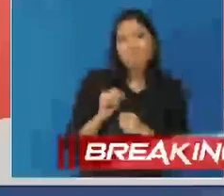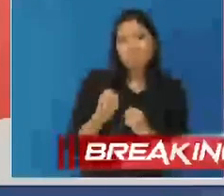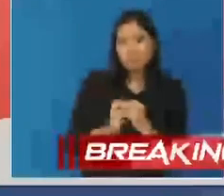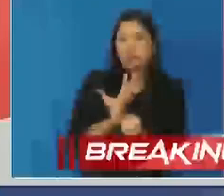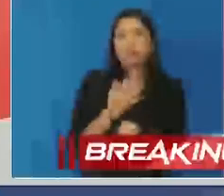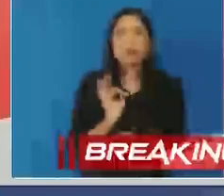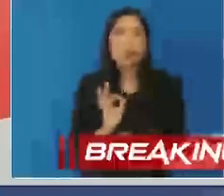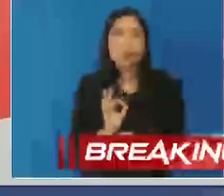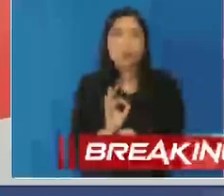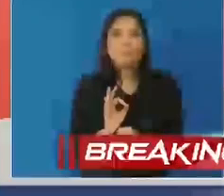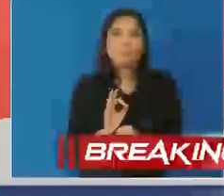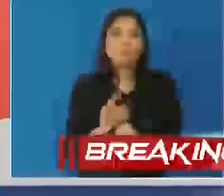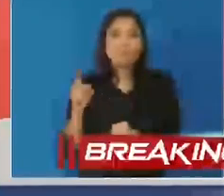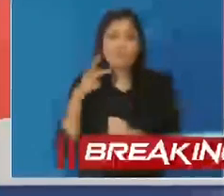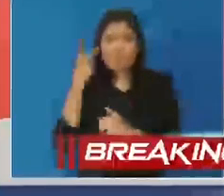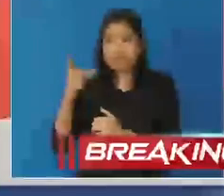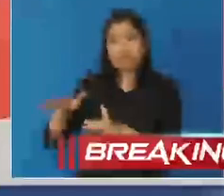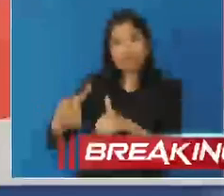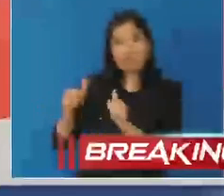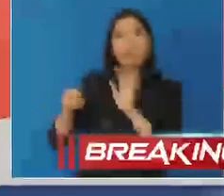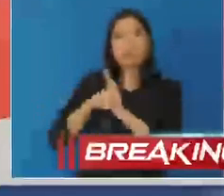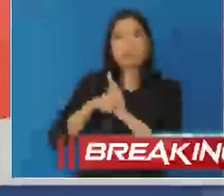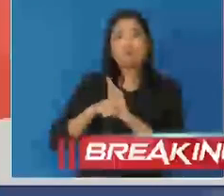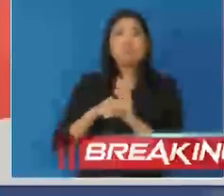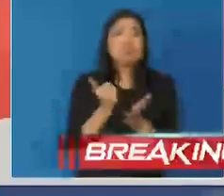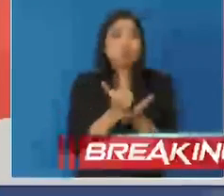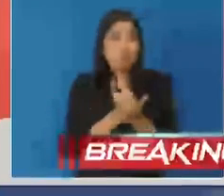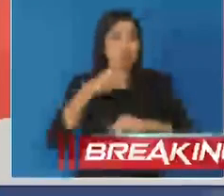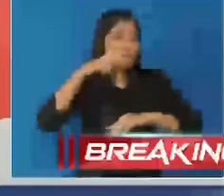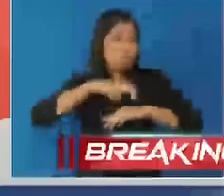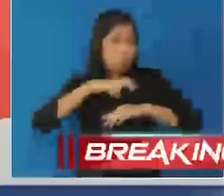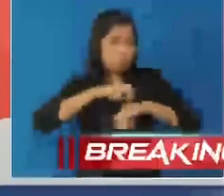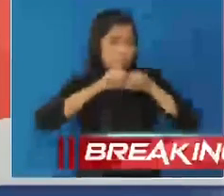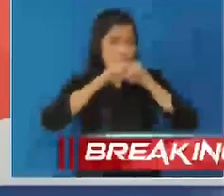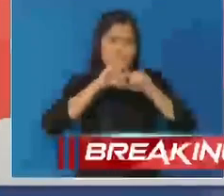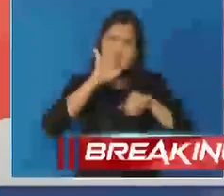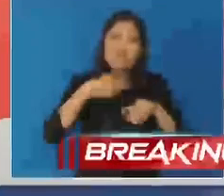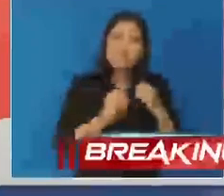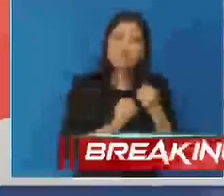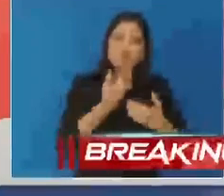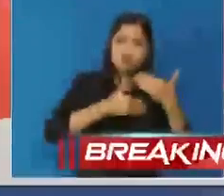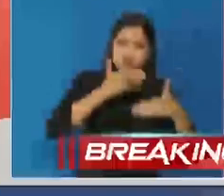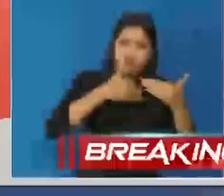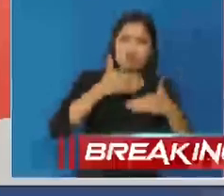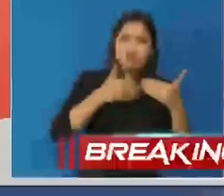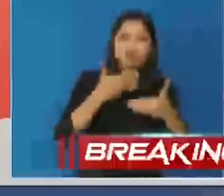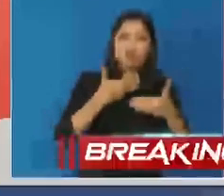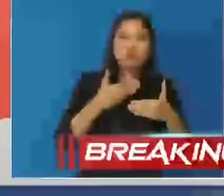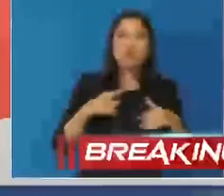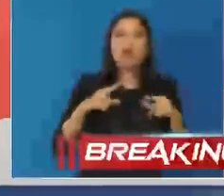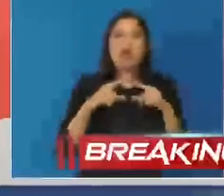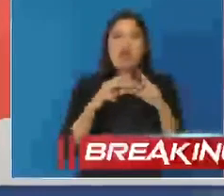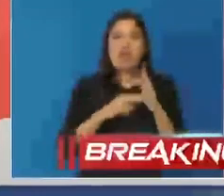negatif sebenarnya virusnya sedang berproses karena kita bisa mendapatkan antibodi itu pada umumnya